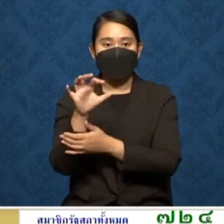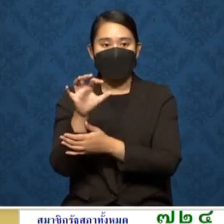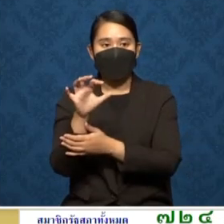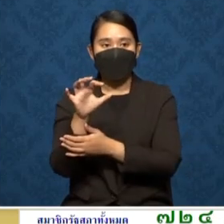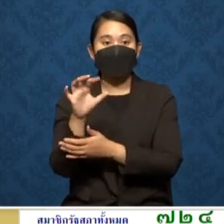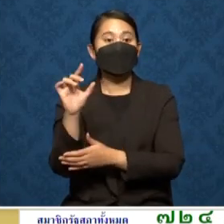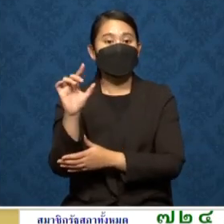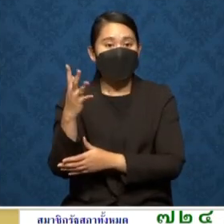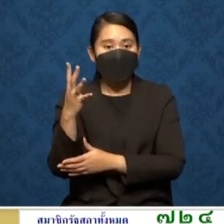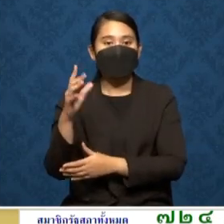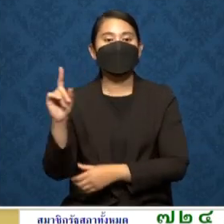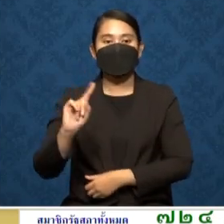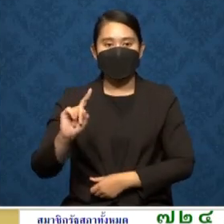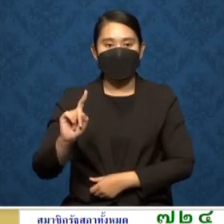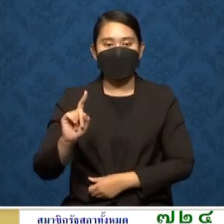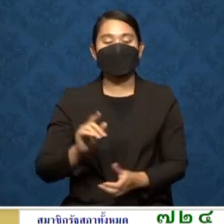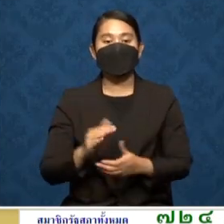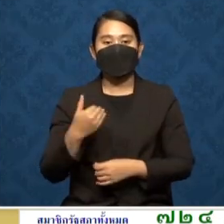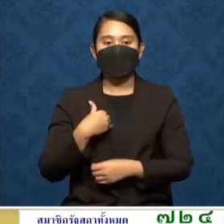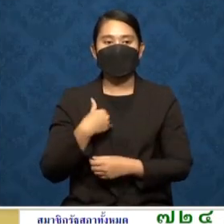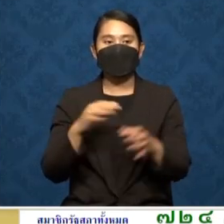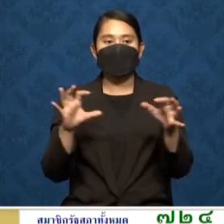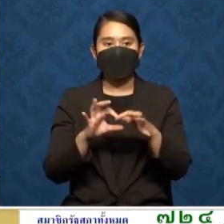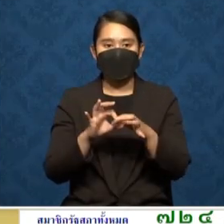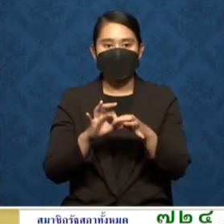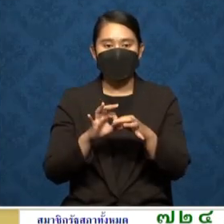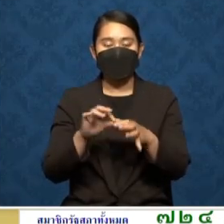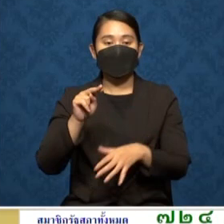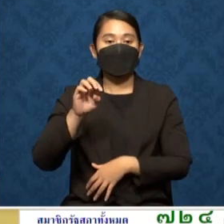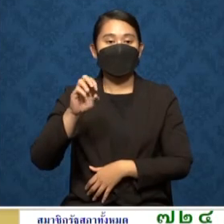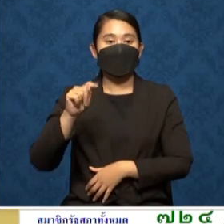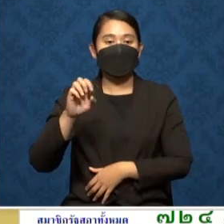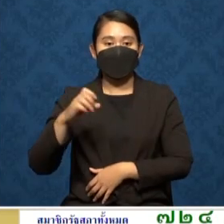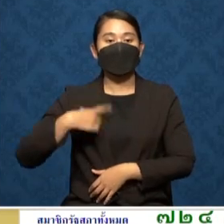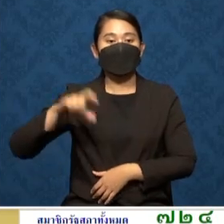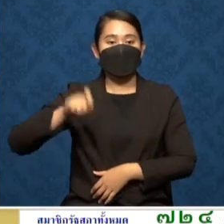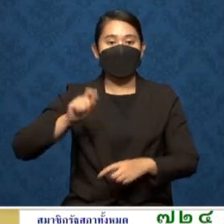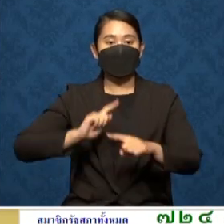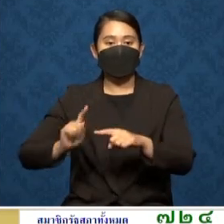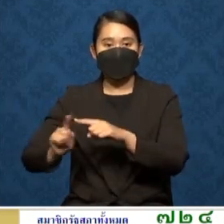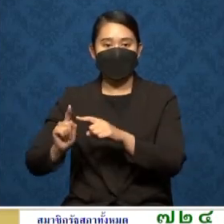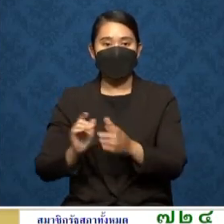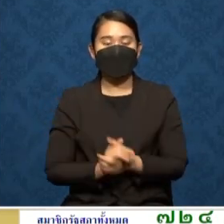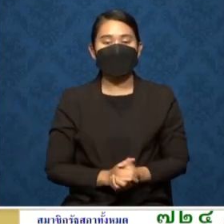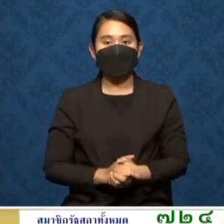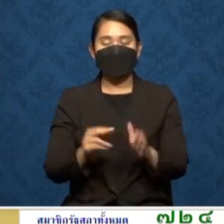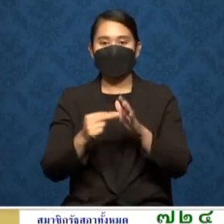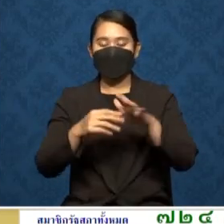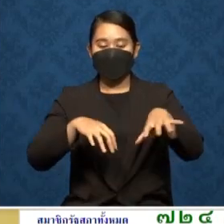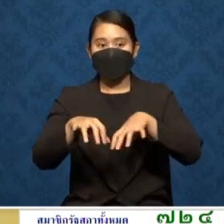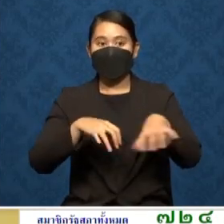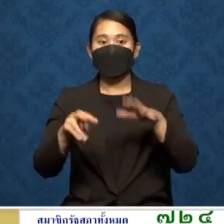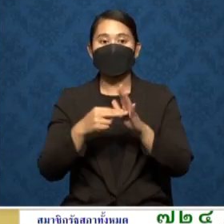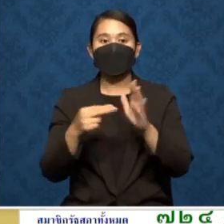างซึ่งมันก็มีหน่วยงานทางด้านนิติบัญญัติหน่วยงานทางด้านตุลาการไอ้ด้านบริหารนะแปลว่